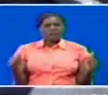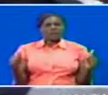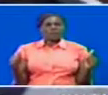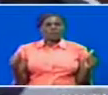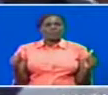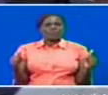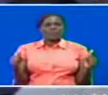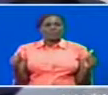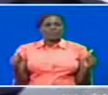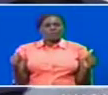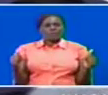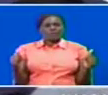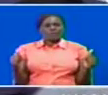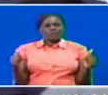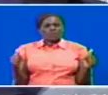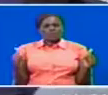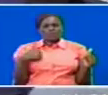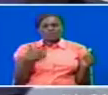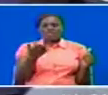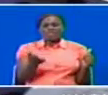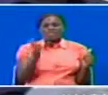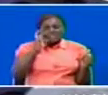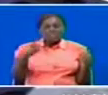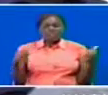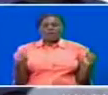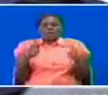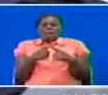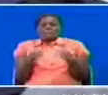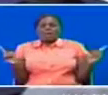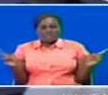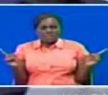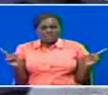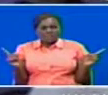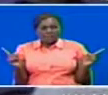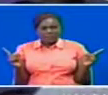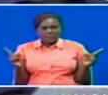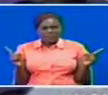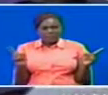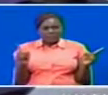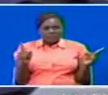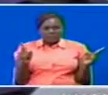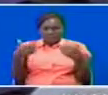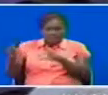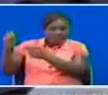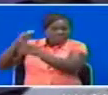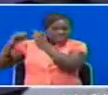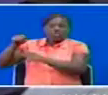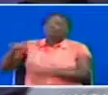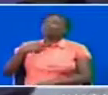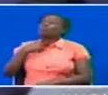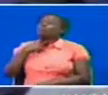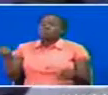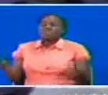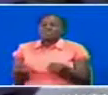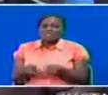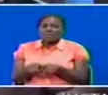hii. Sijawahi hudhuria. Lakini kwa vile mwacha mila ni mtumwa,